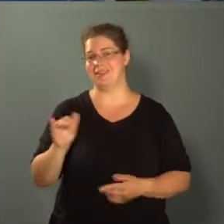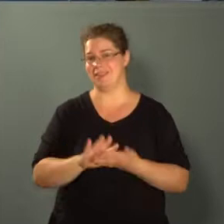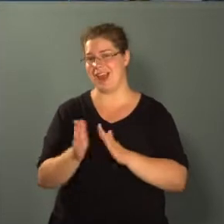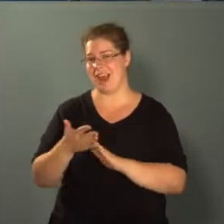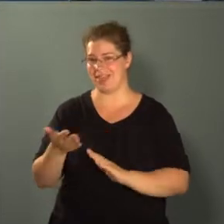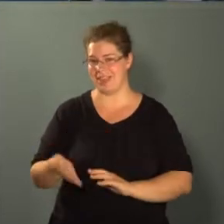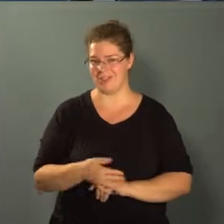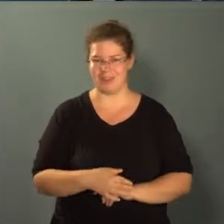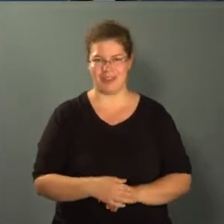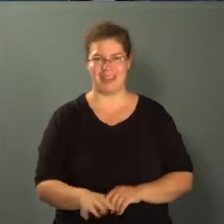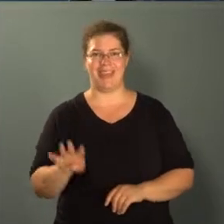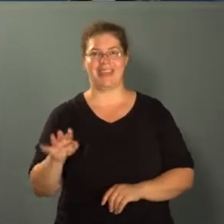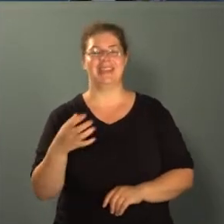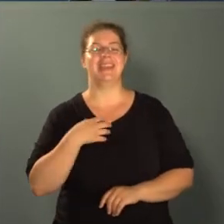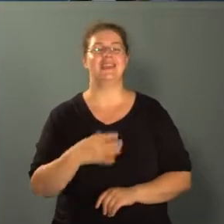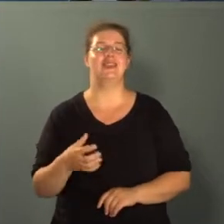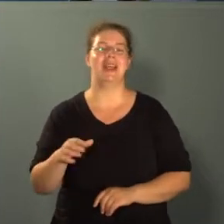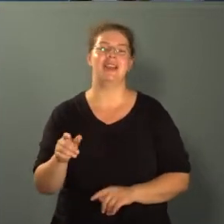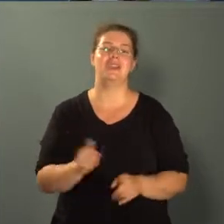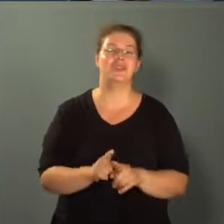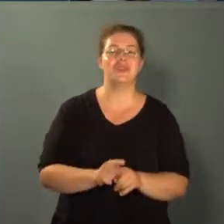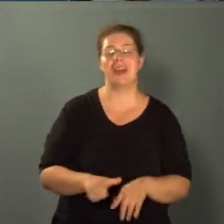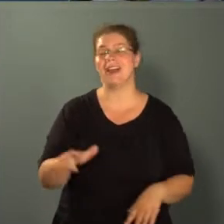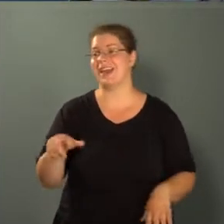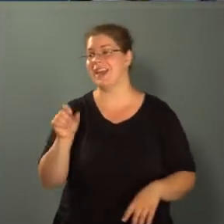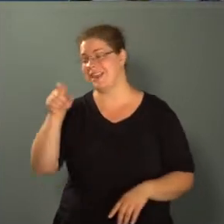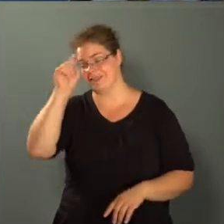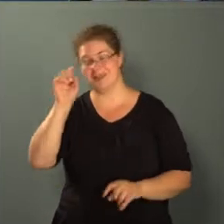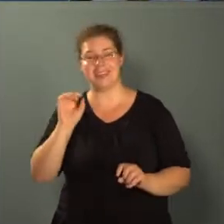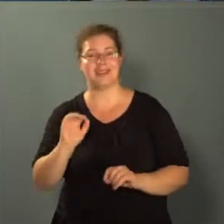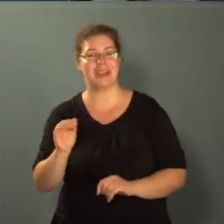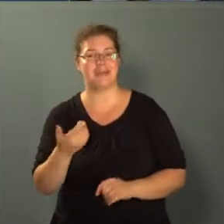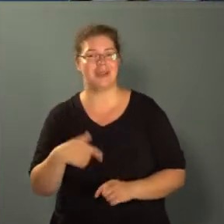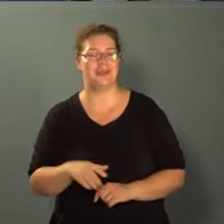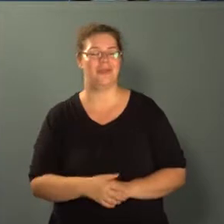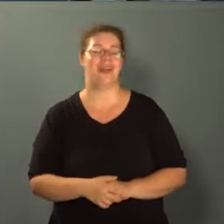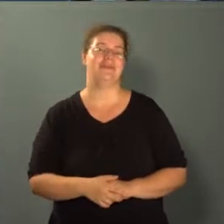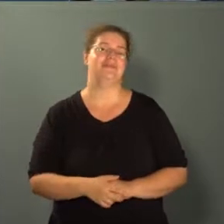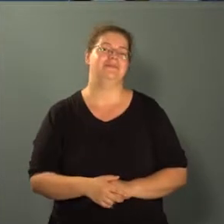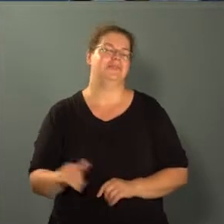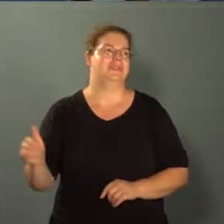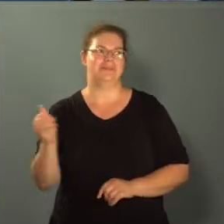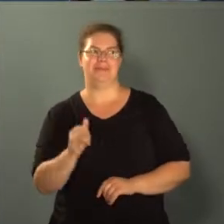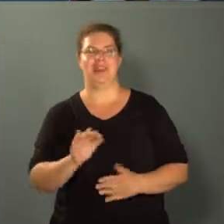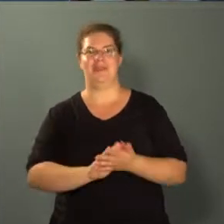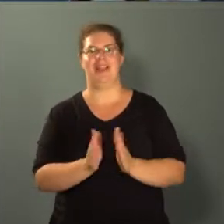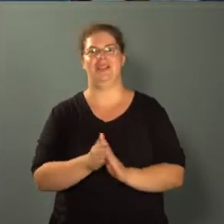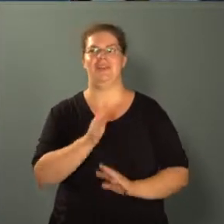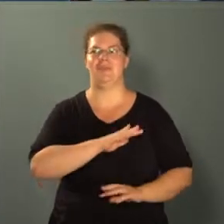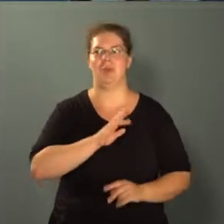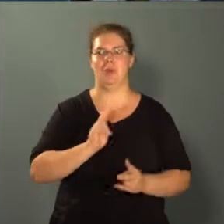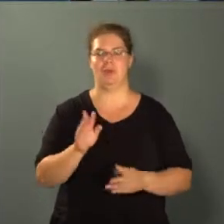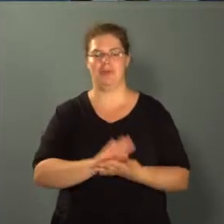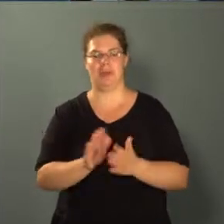házasok. 4 csodálatos unokán, 2 fiú gyermekünk van. Na most ezt melyik feleség tűri, hogy